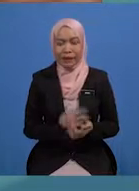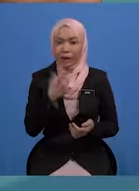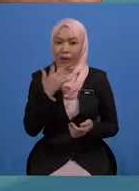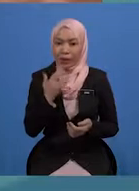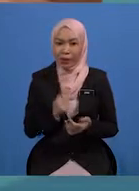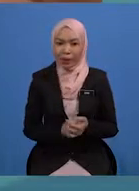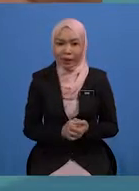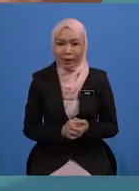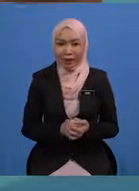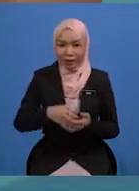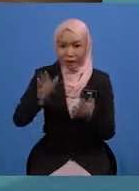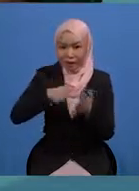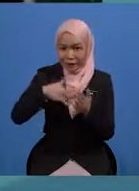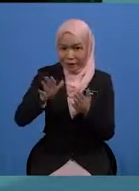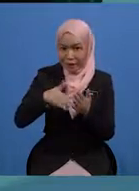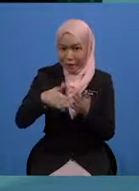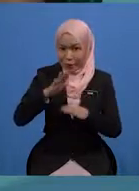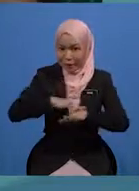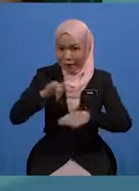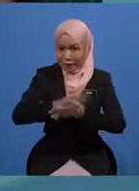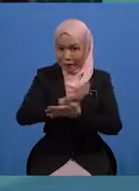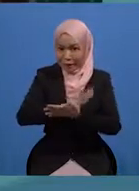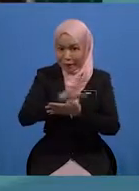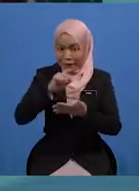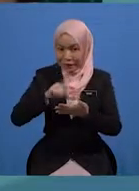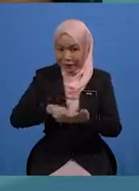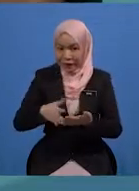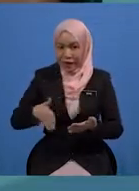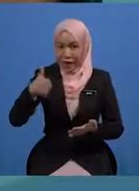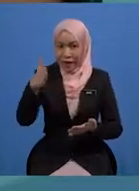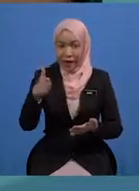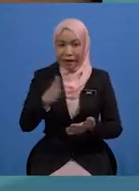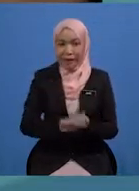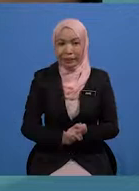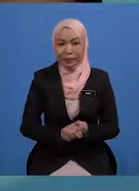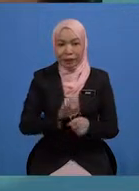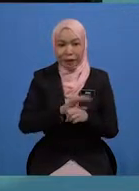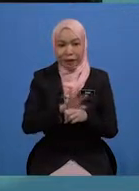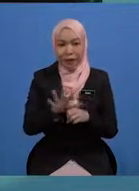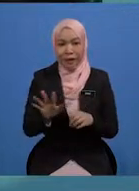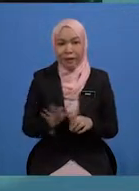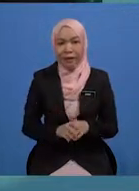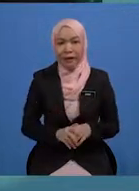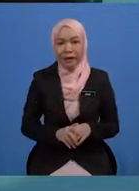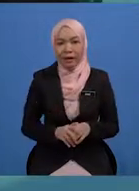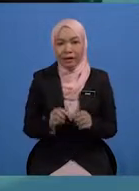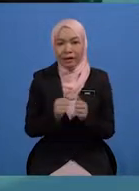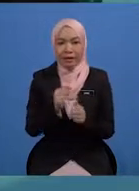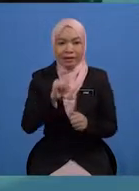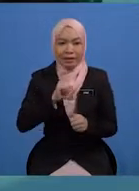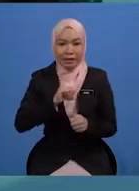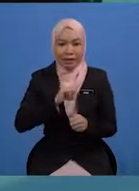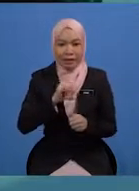Warna yang disapu di atas kertas yang telah dibasahkan akan merebak dengan sendirinya dan membentuk kepulan